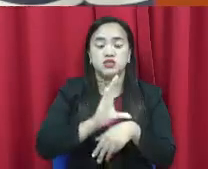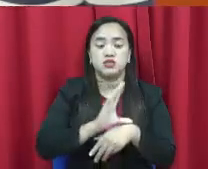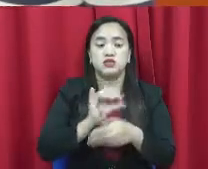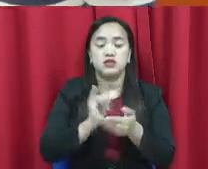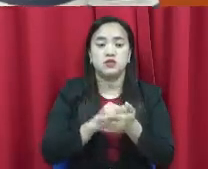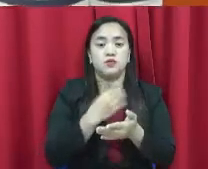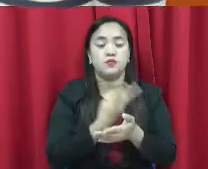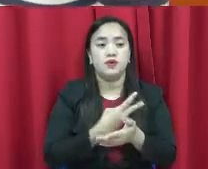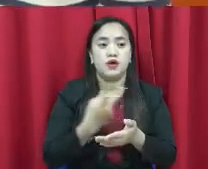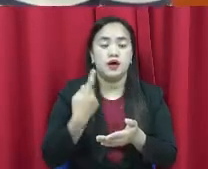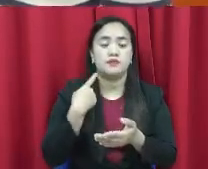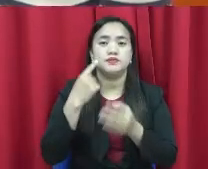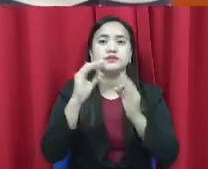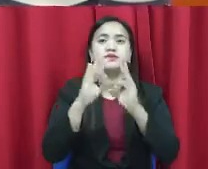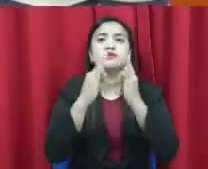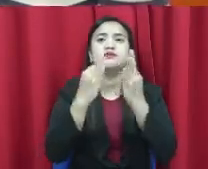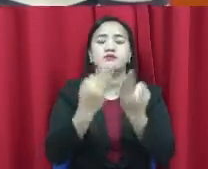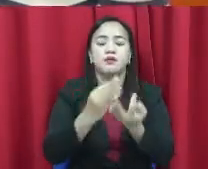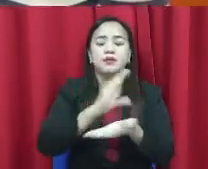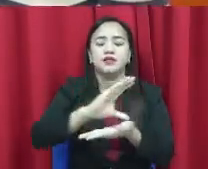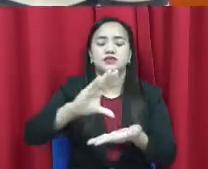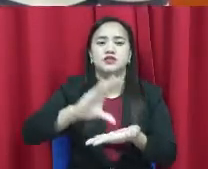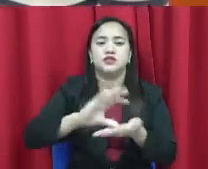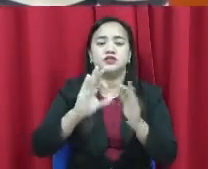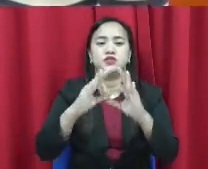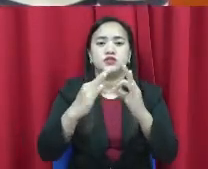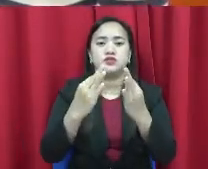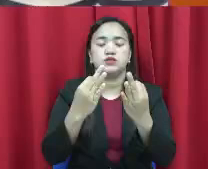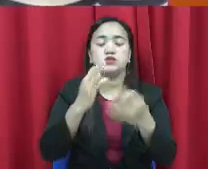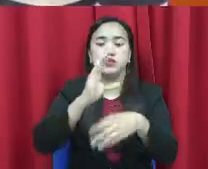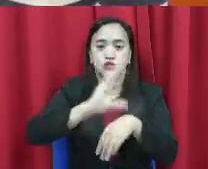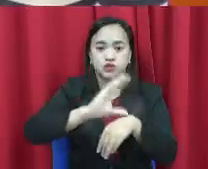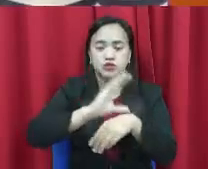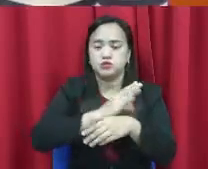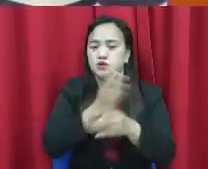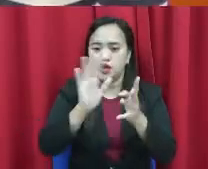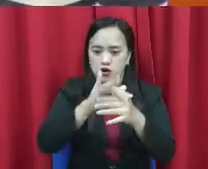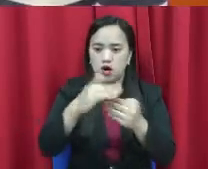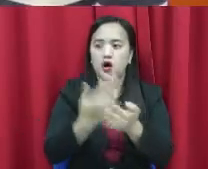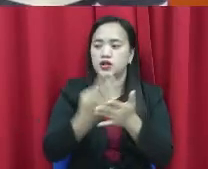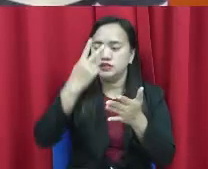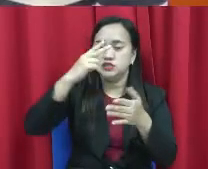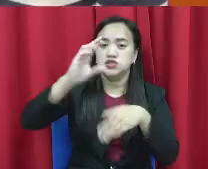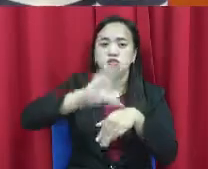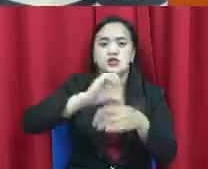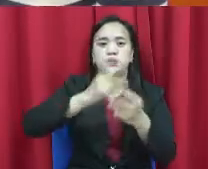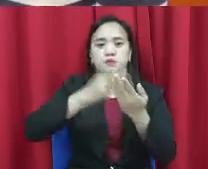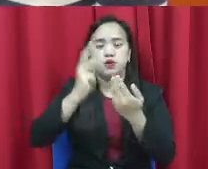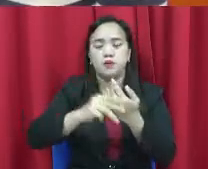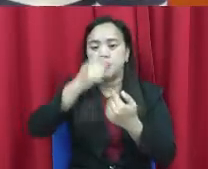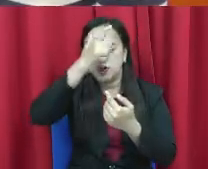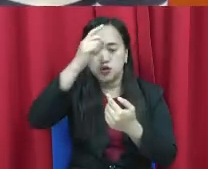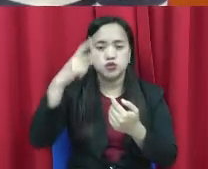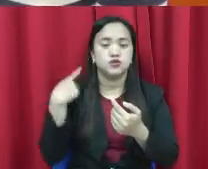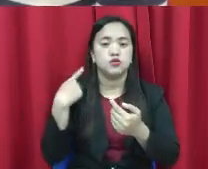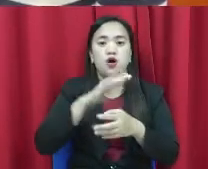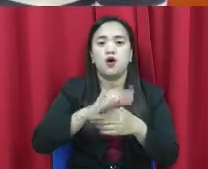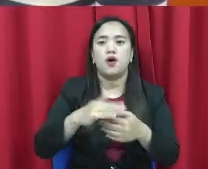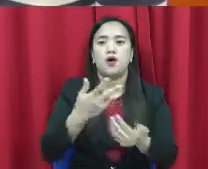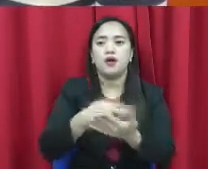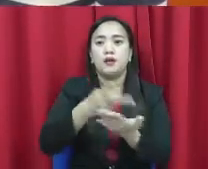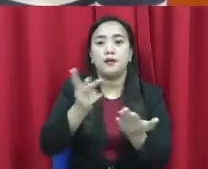tayo is a family Center church nakikita mo sa programa mayroong programa at mayroong